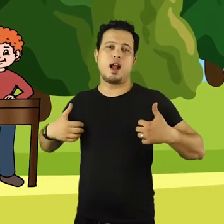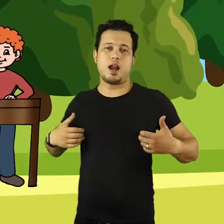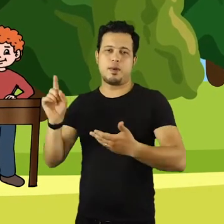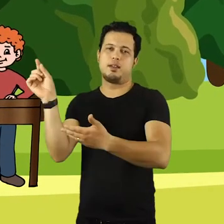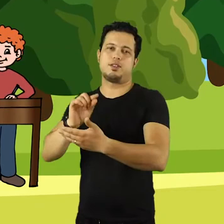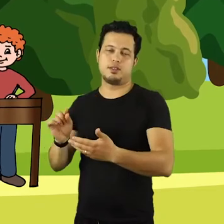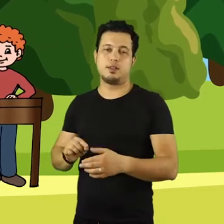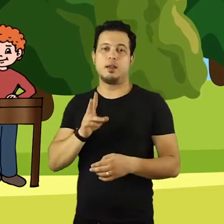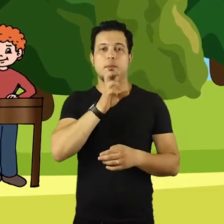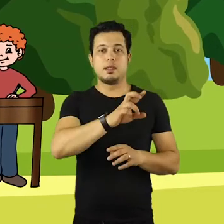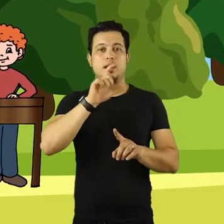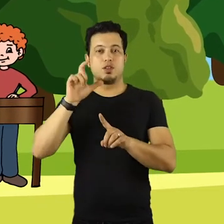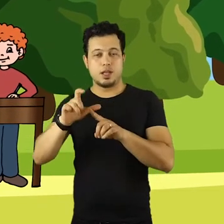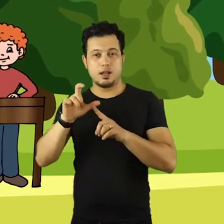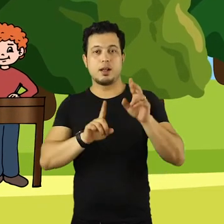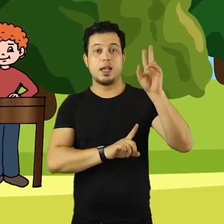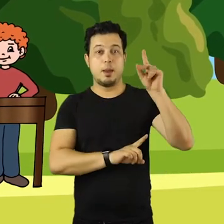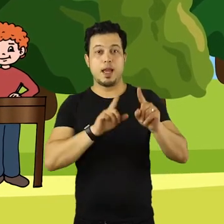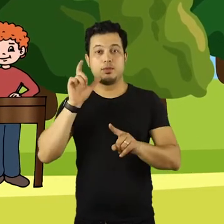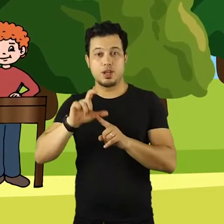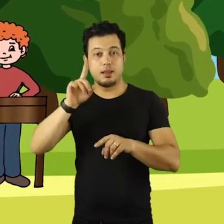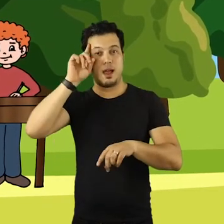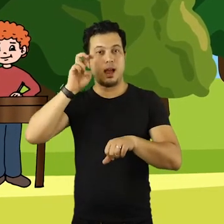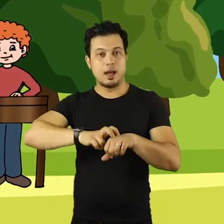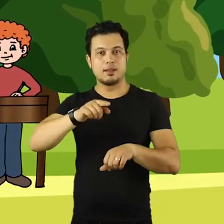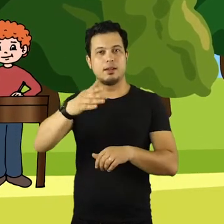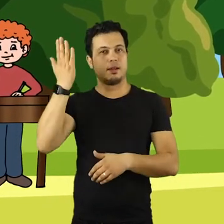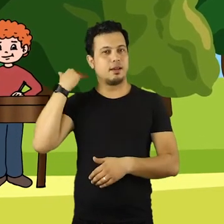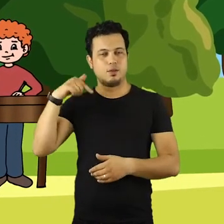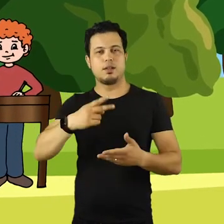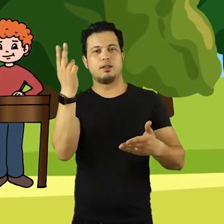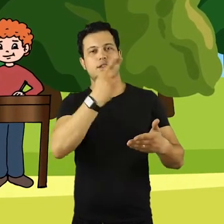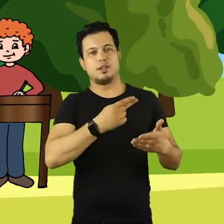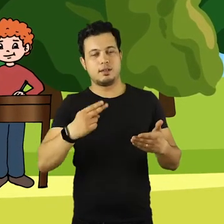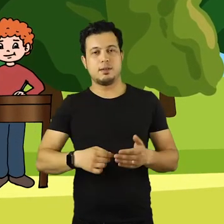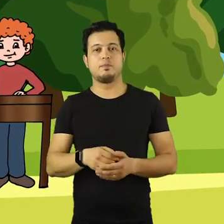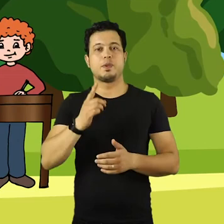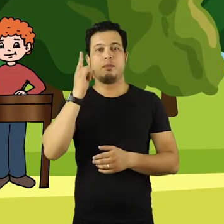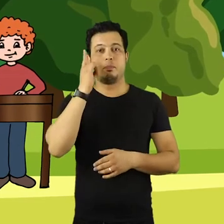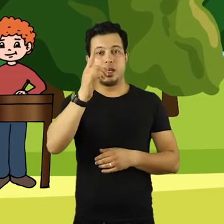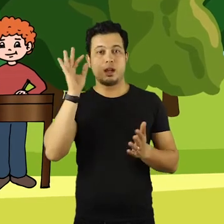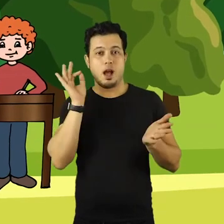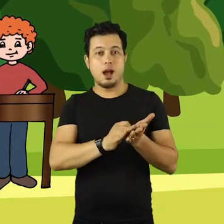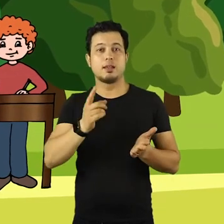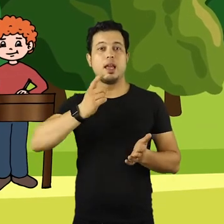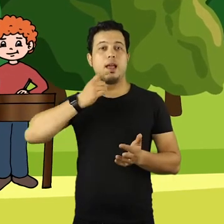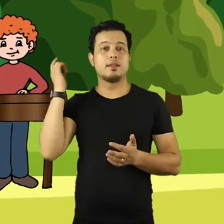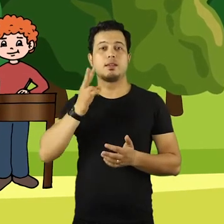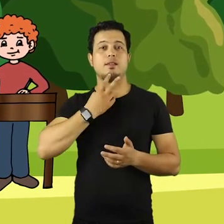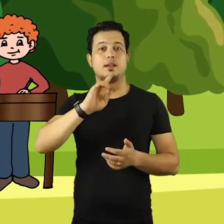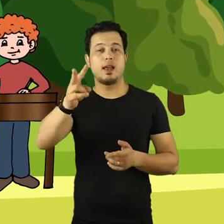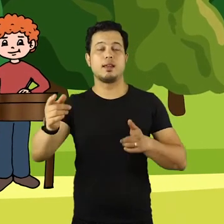Pınar'la Çınar ise İbrahim Çallı ile anılarını resmetti. Bir anda her yer eski